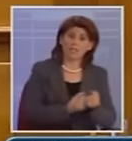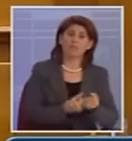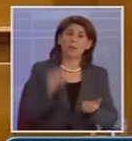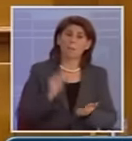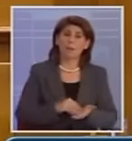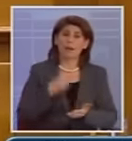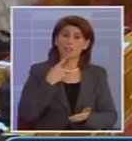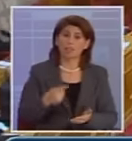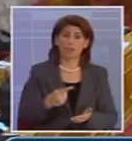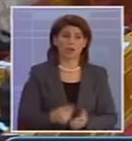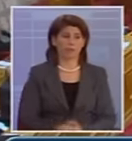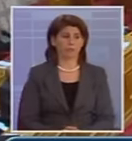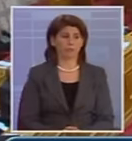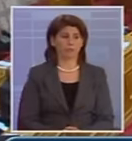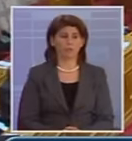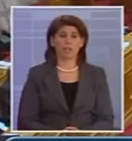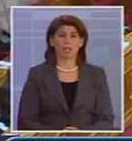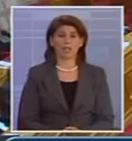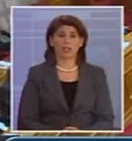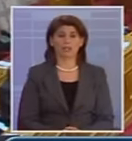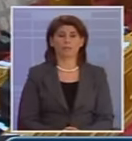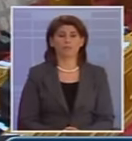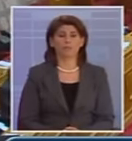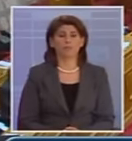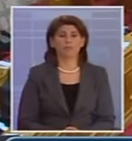ξαναλέω. Αν σας το ξαναλέω,